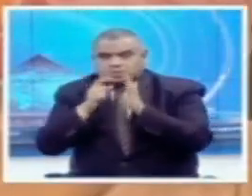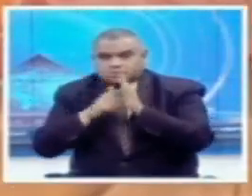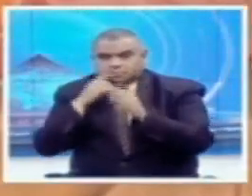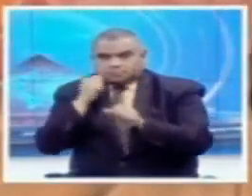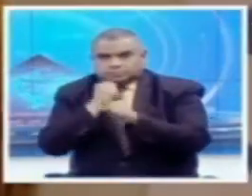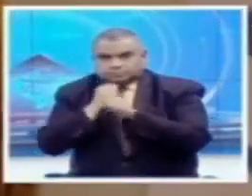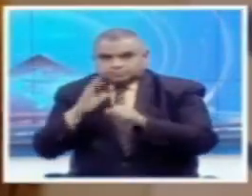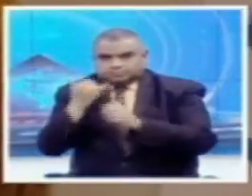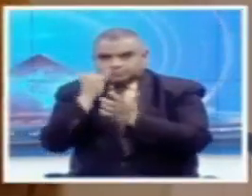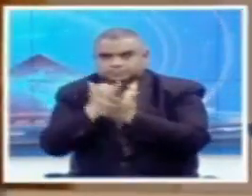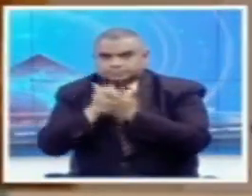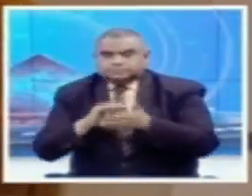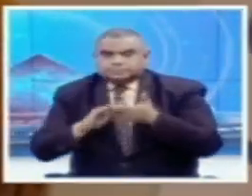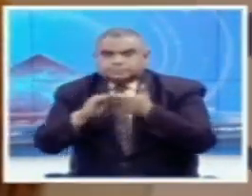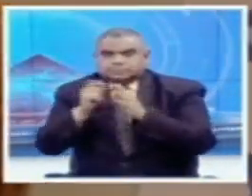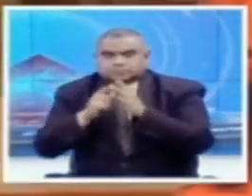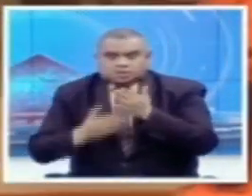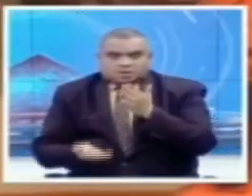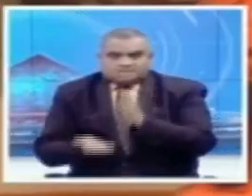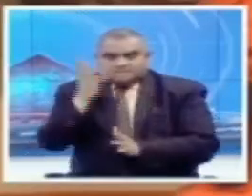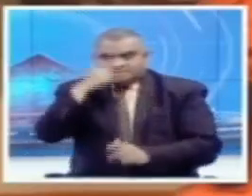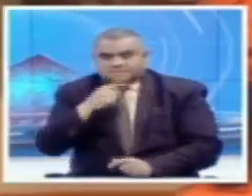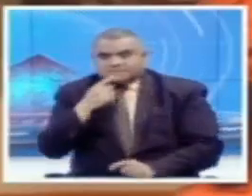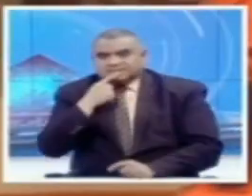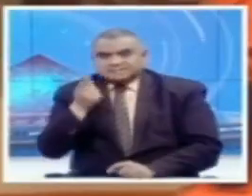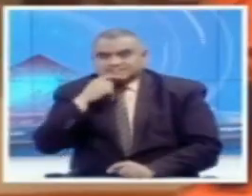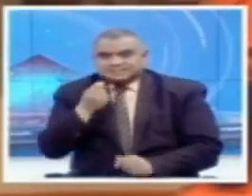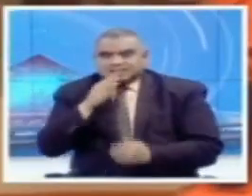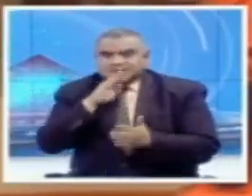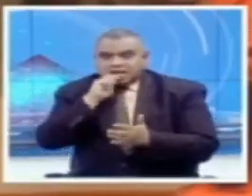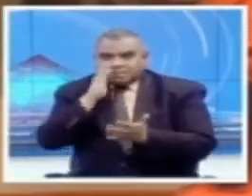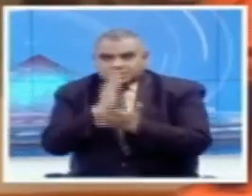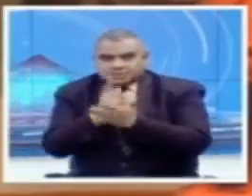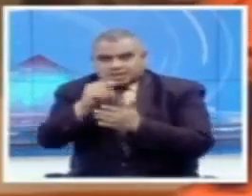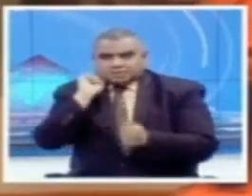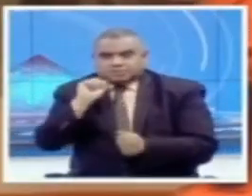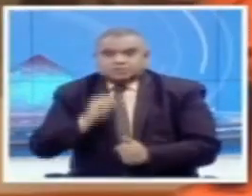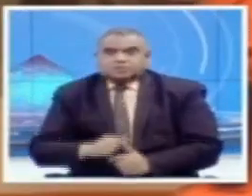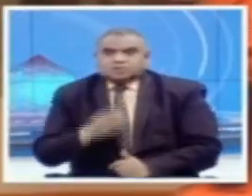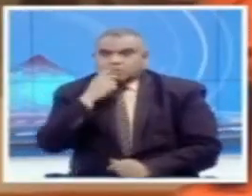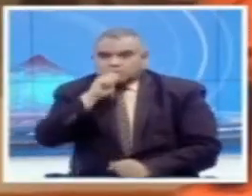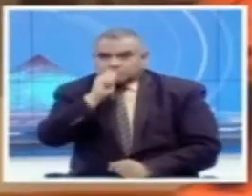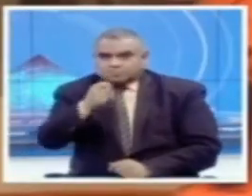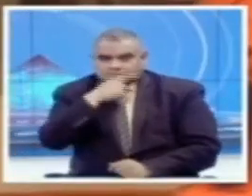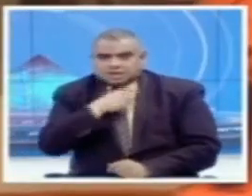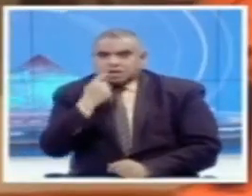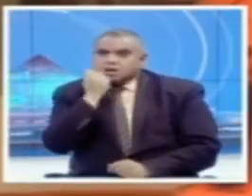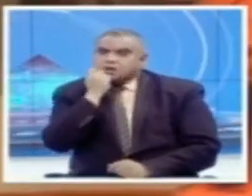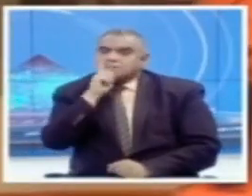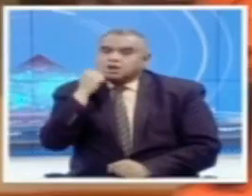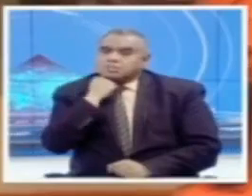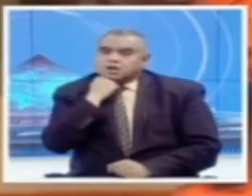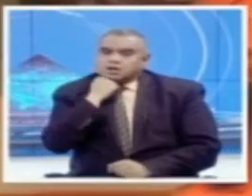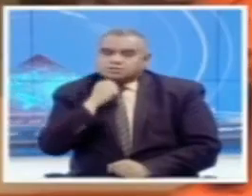الطازجه يتعدى العامين وباكثر من عام للمجمده منها ايضا. رمضان الشحات،